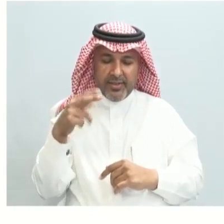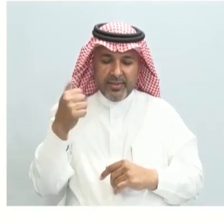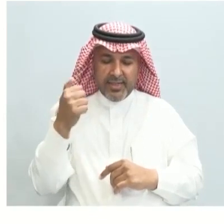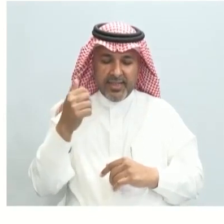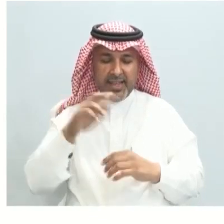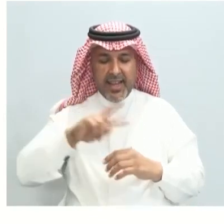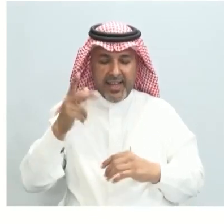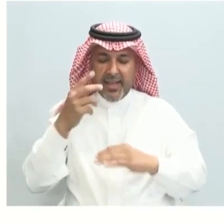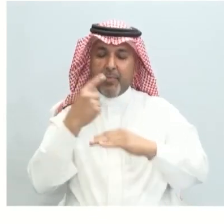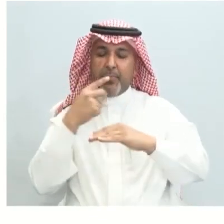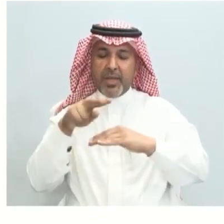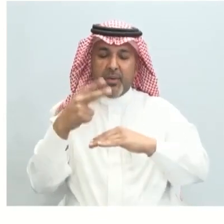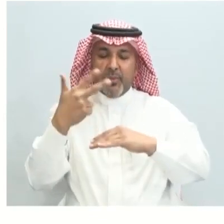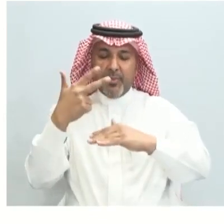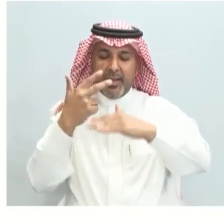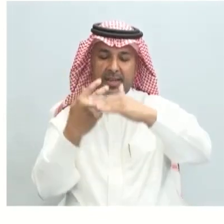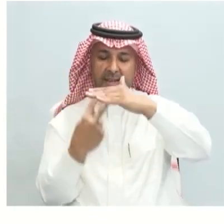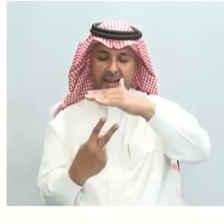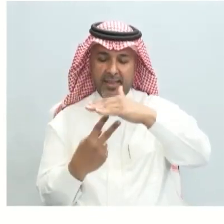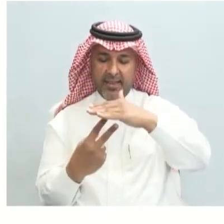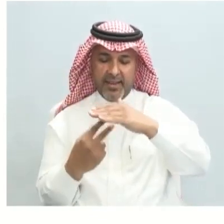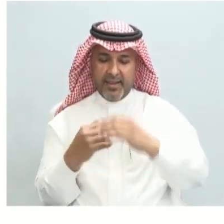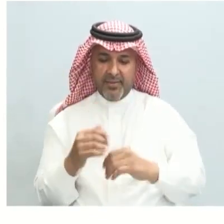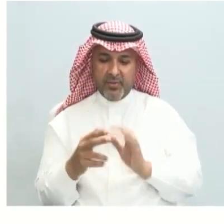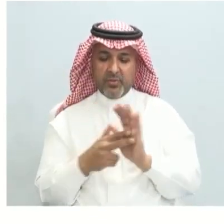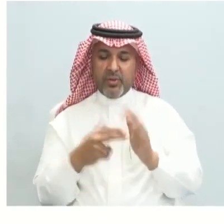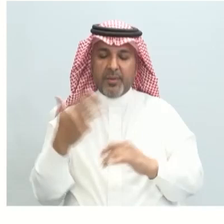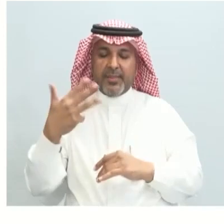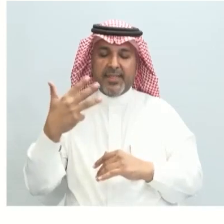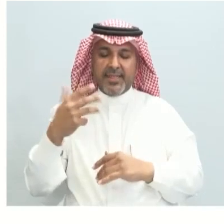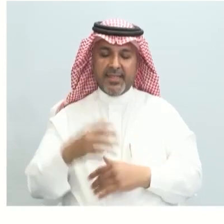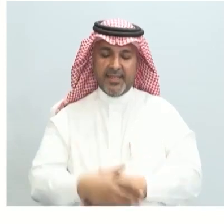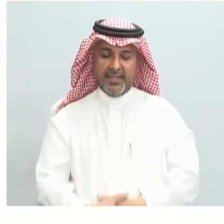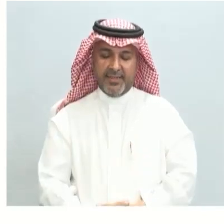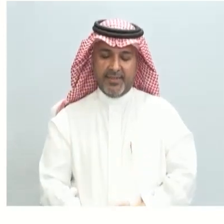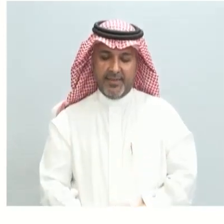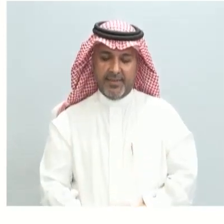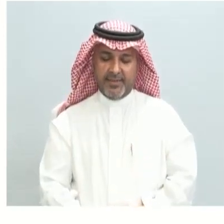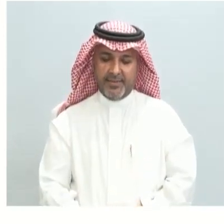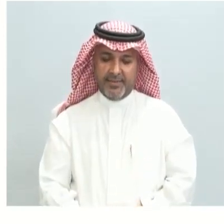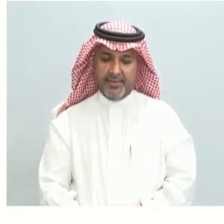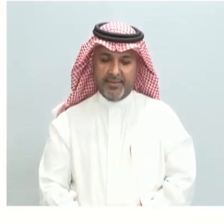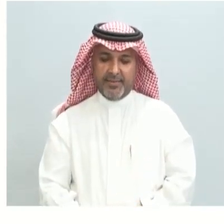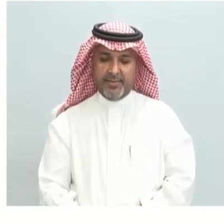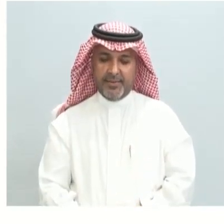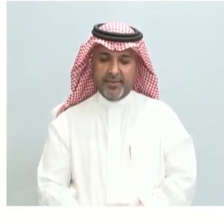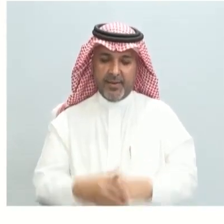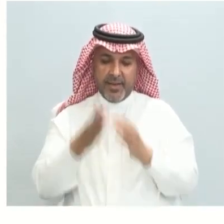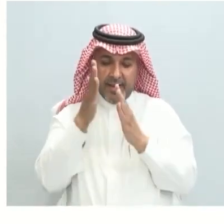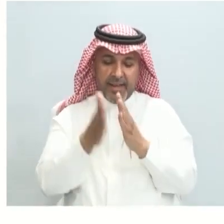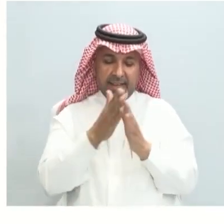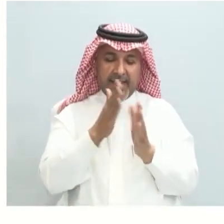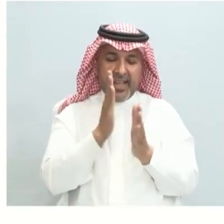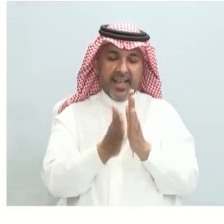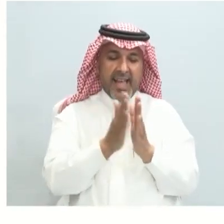حبيت تاخذ القيمة المطلقة لـ 2, حتصير 90 درجة, فبالتالي لو حبيت تمثلها بيانياً حيصير القطعات ها شوفها كل 90